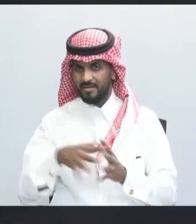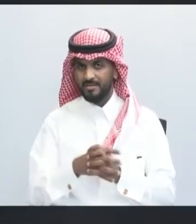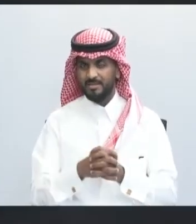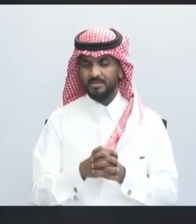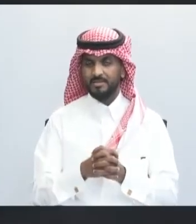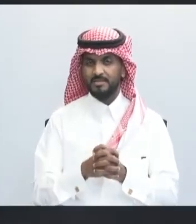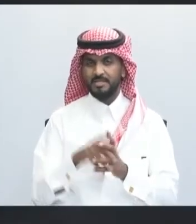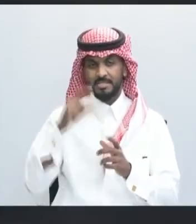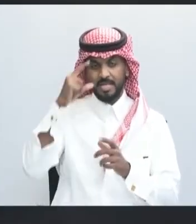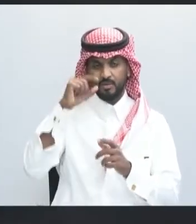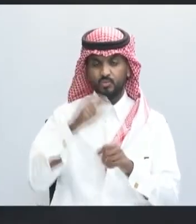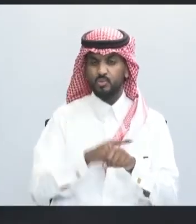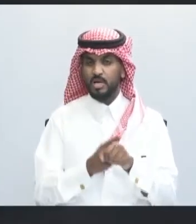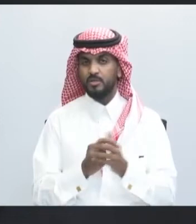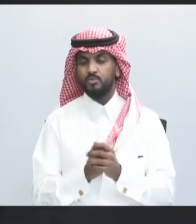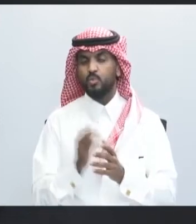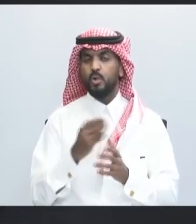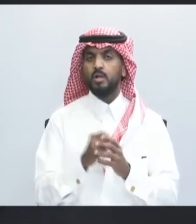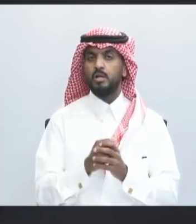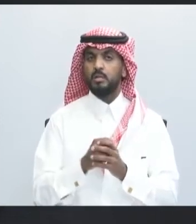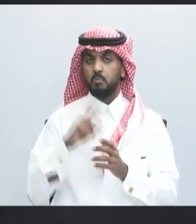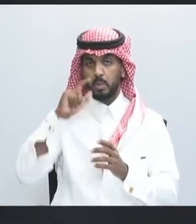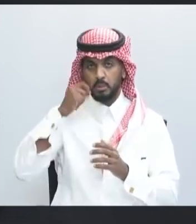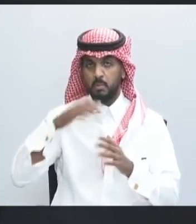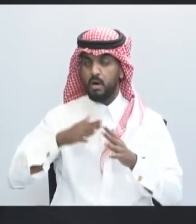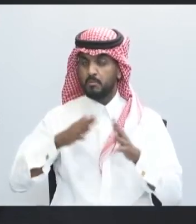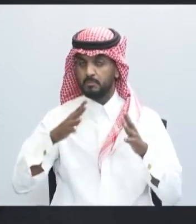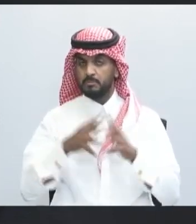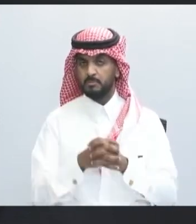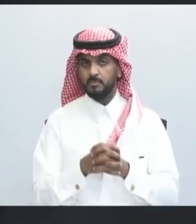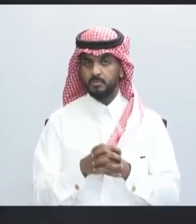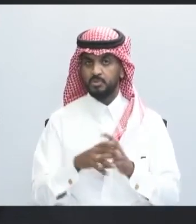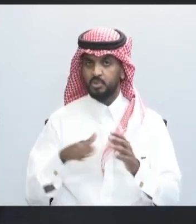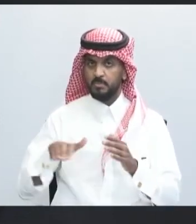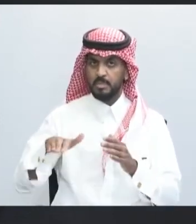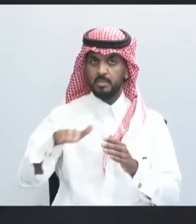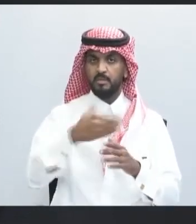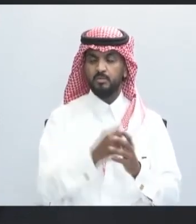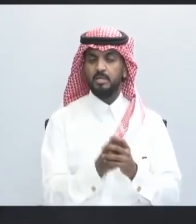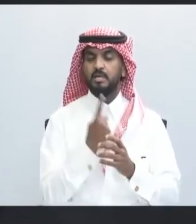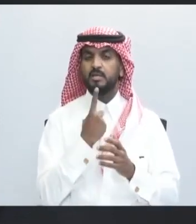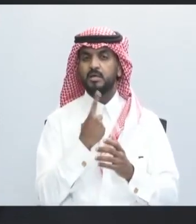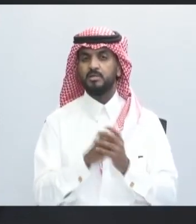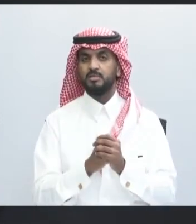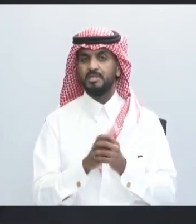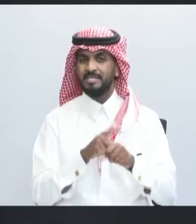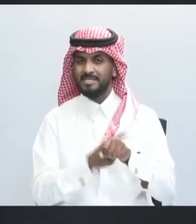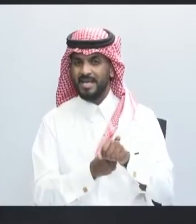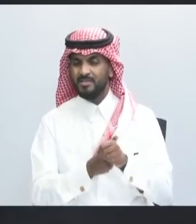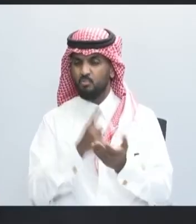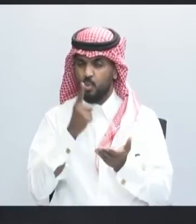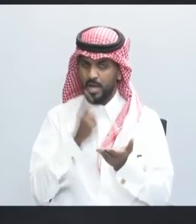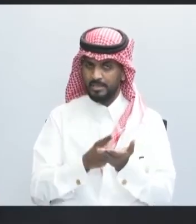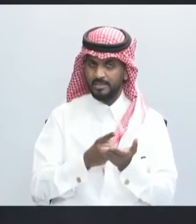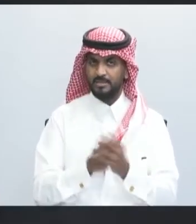ساعات والكبار ايضا لهم ساعات ولذلك جميعنا نحتاج الى ساعات محدثه